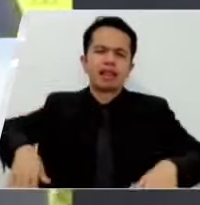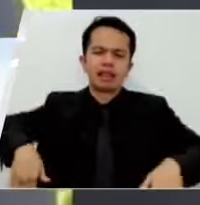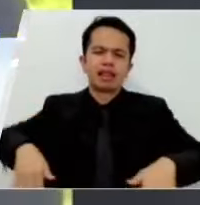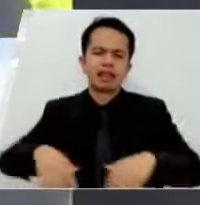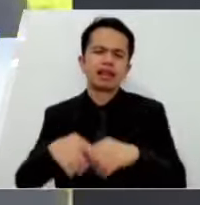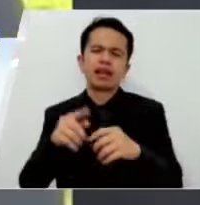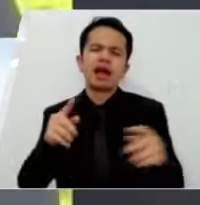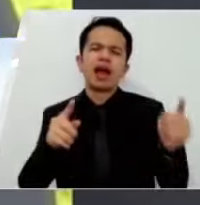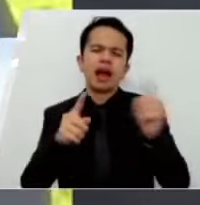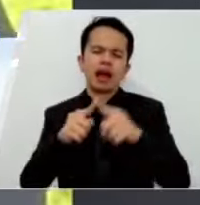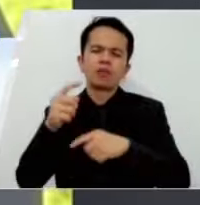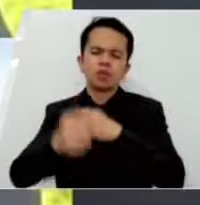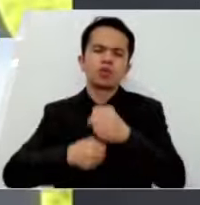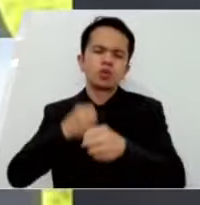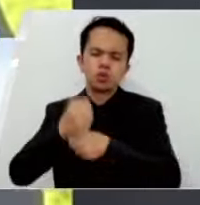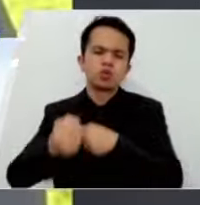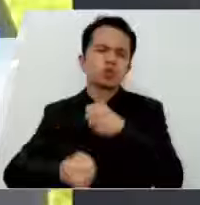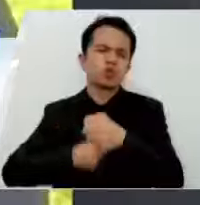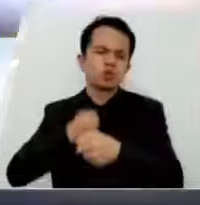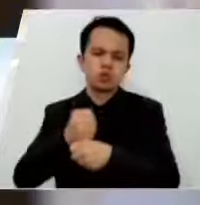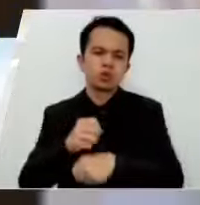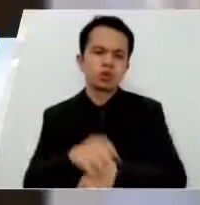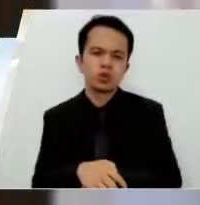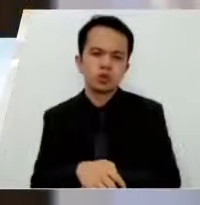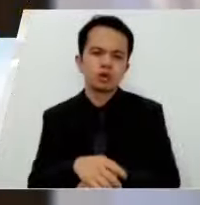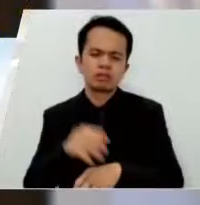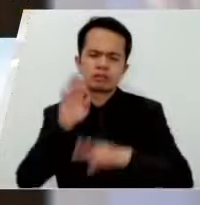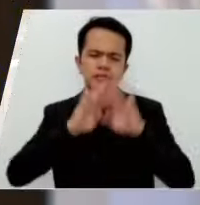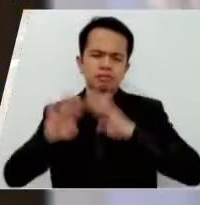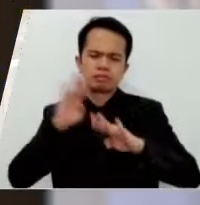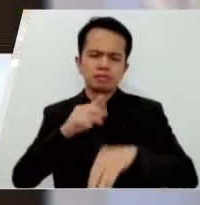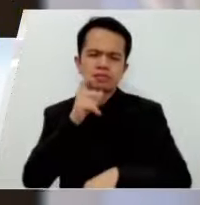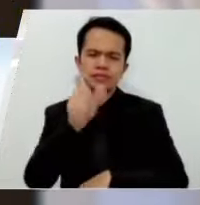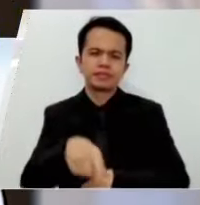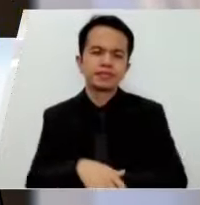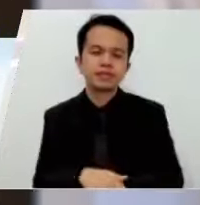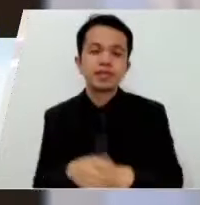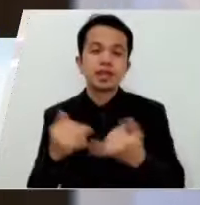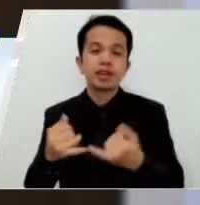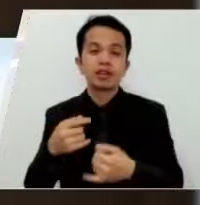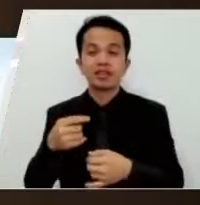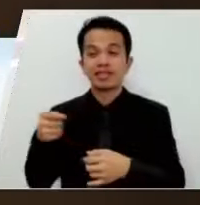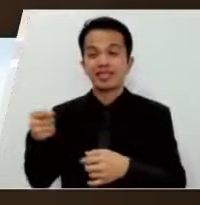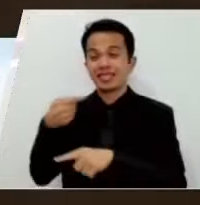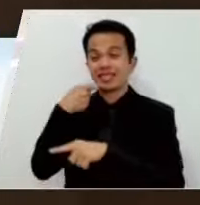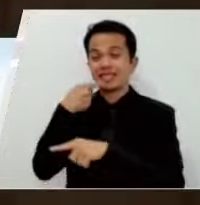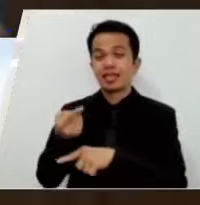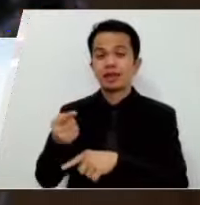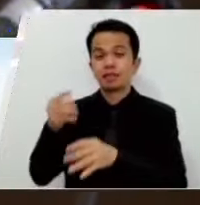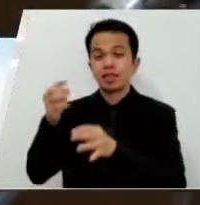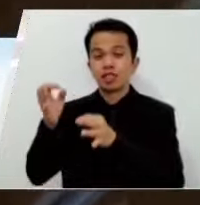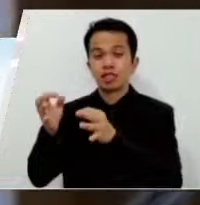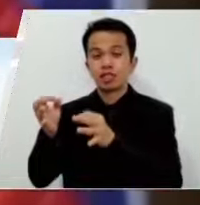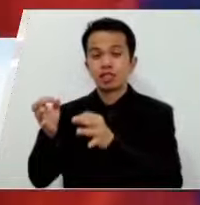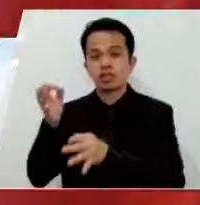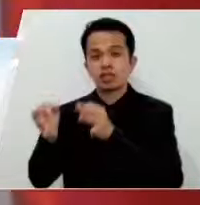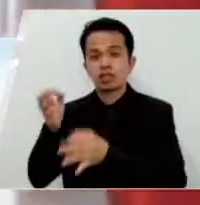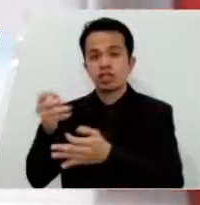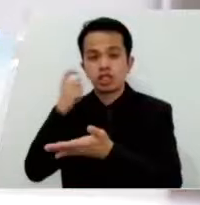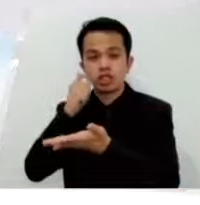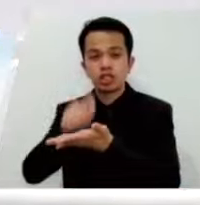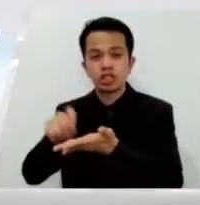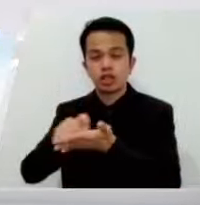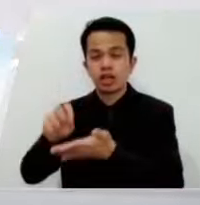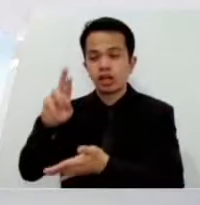I don't think that's something he needs to worry about, quite frankly. Sa isang statement, sinabi naman ni Justice Secretary Jesus Crispin Remulla na hindi